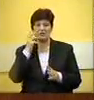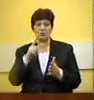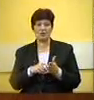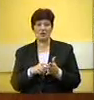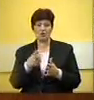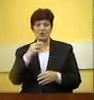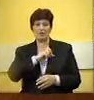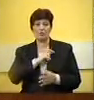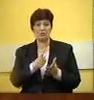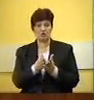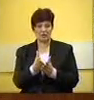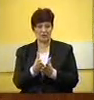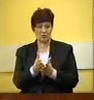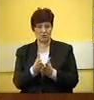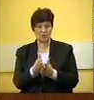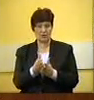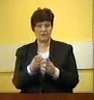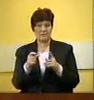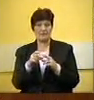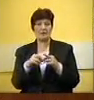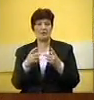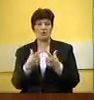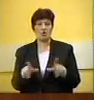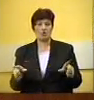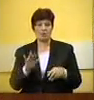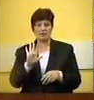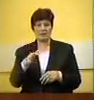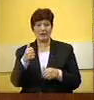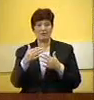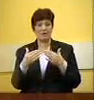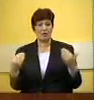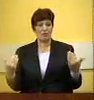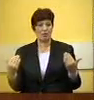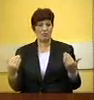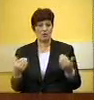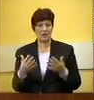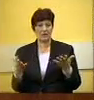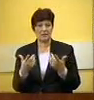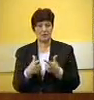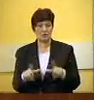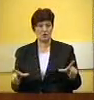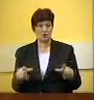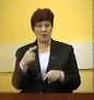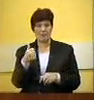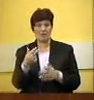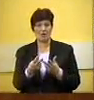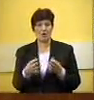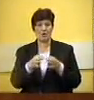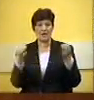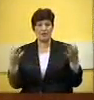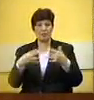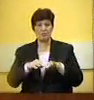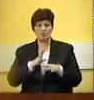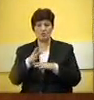smo tražili od republičke administracije da nam odobri jedan takav model, gde bi nam dozvolili da prvo kao javno